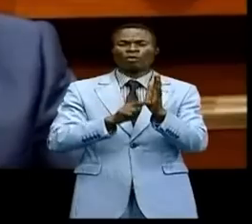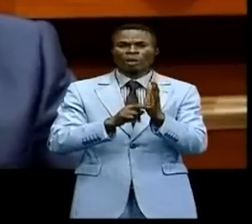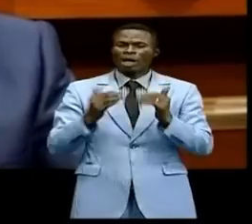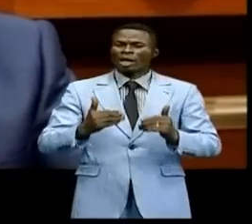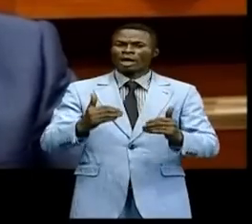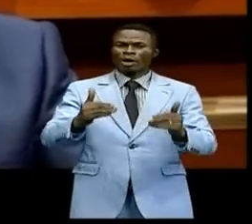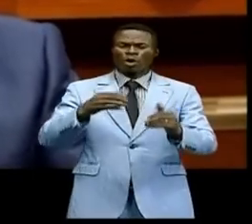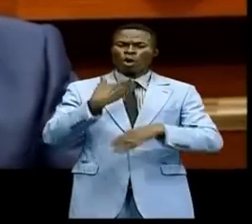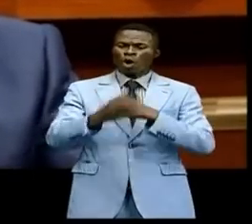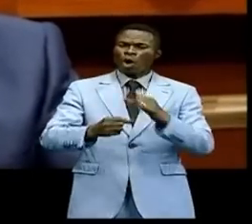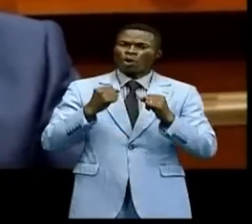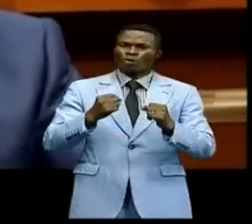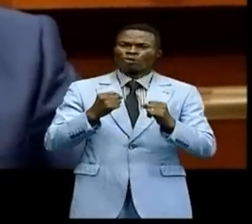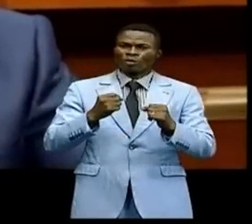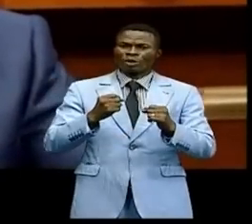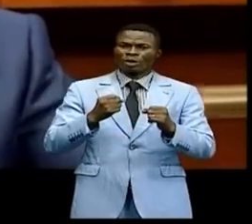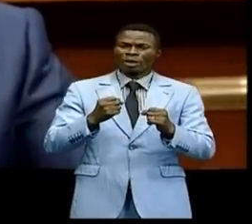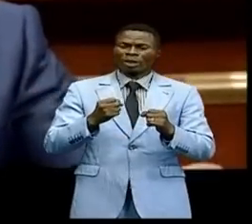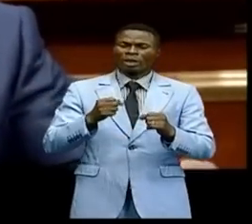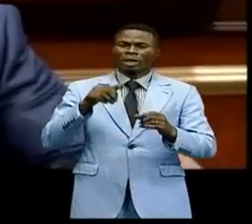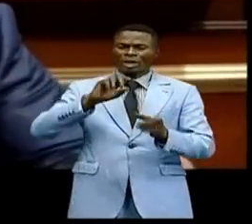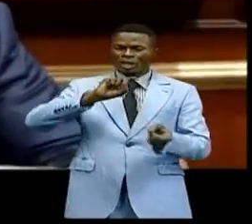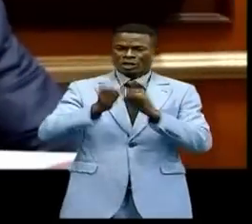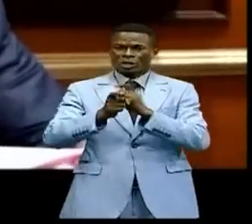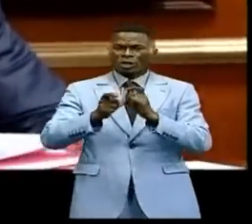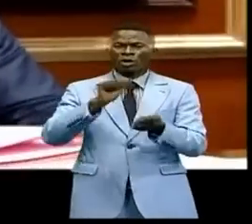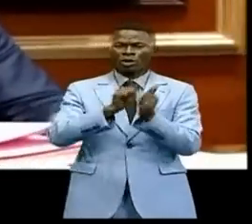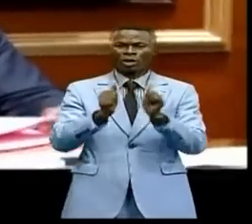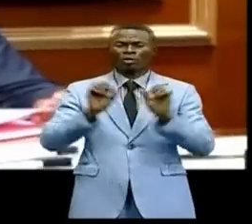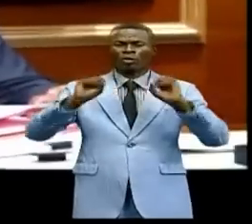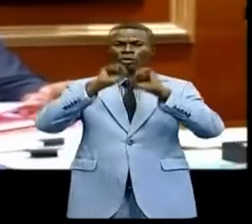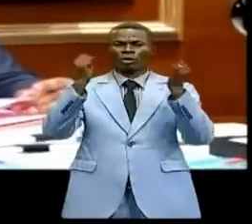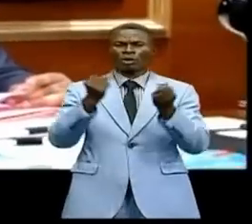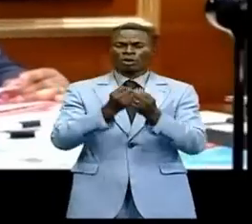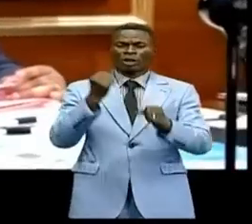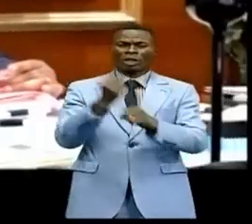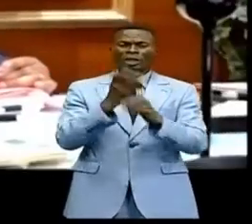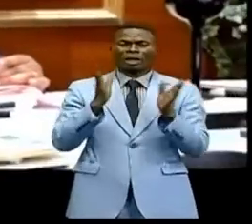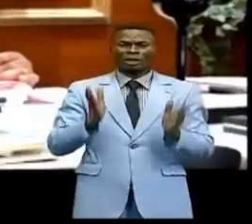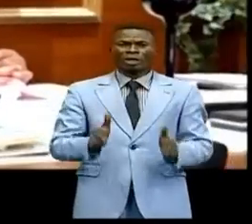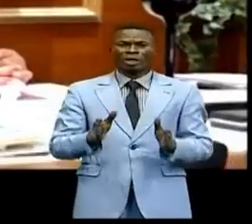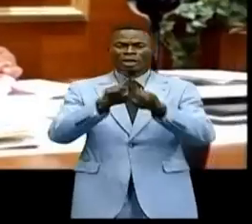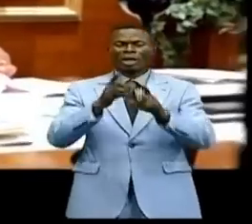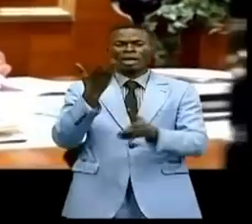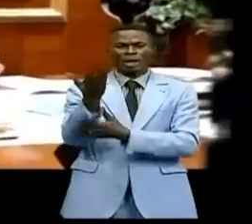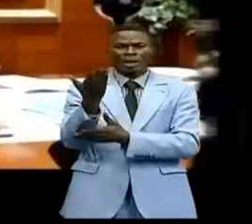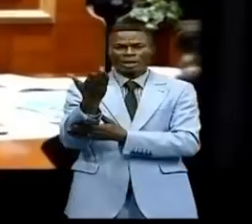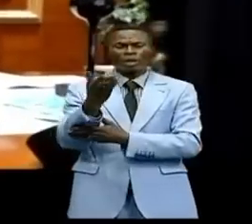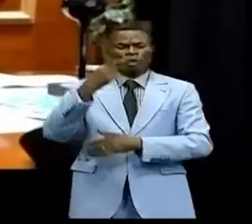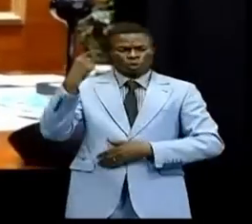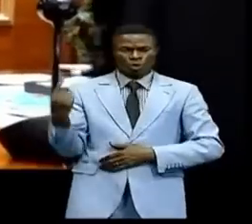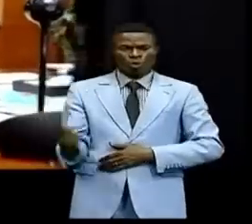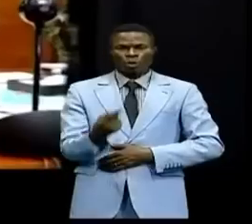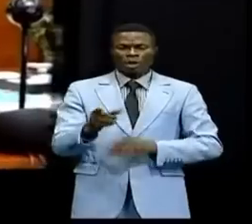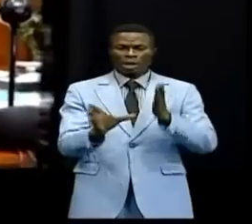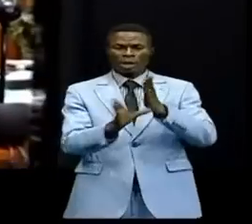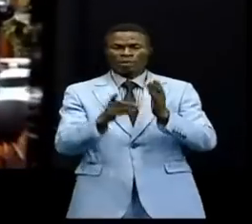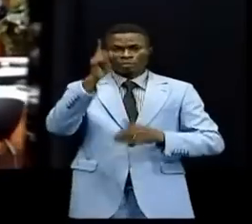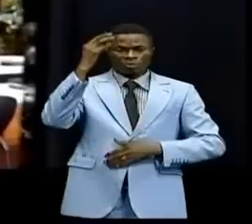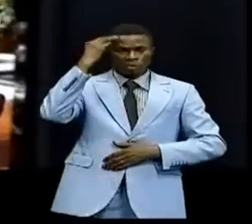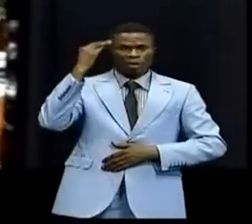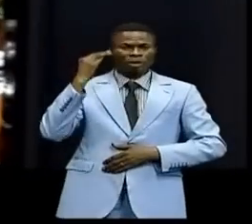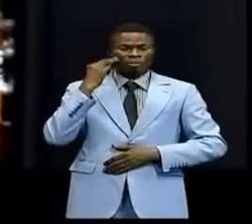poursuivre les efforts entrepris dans l'amélioration de la situation sociale de fonctionnaires et a invité instamment le vice-premier